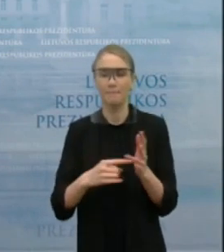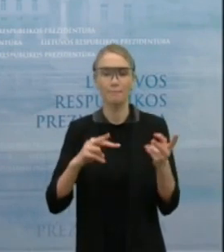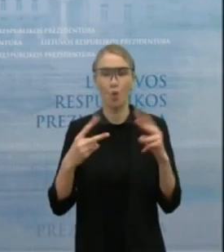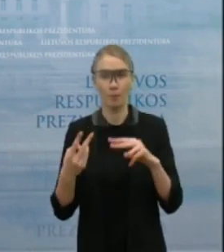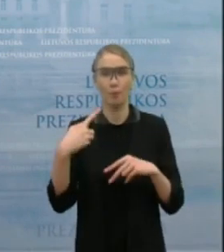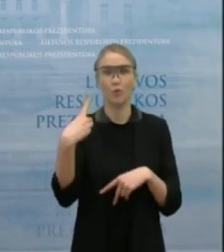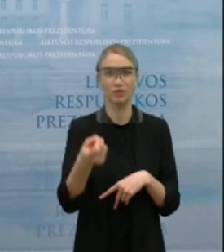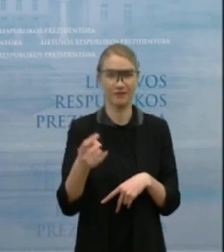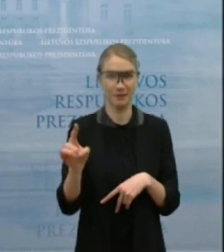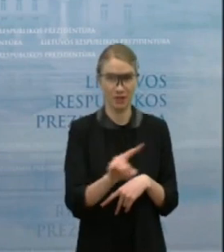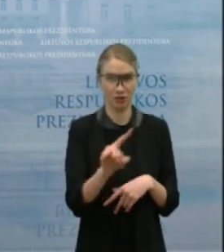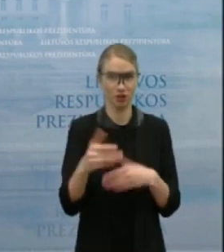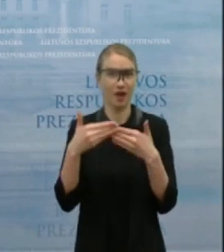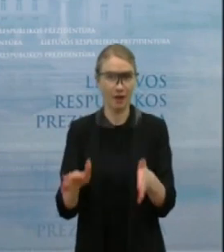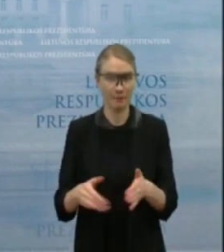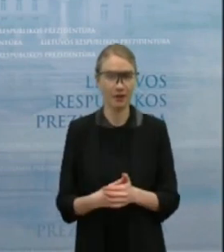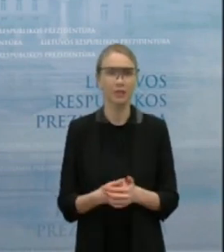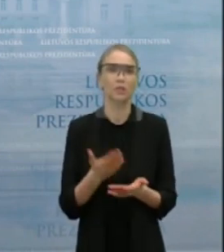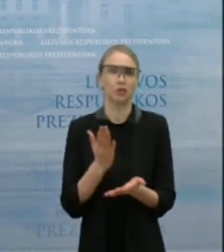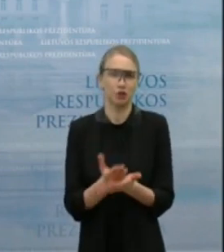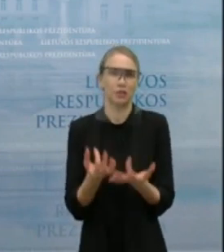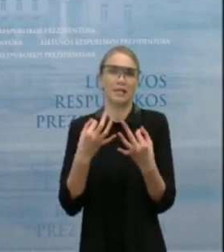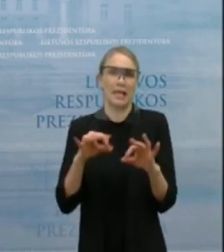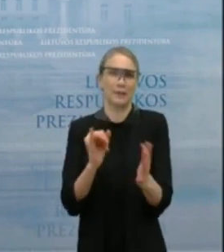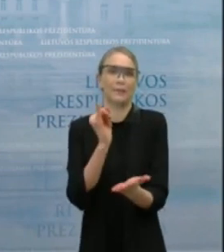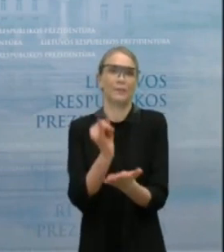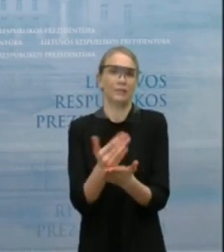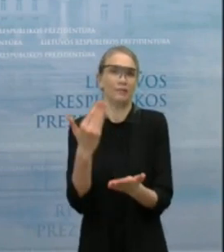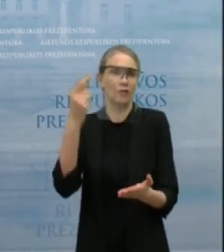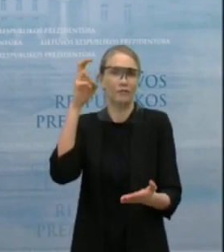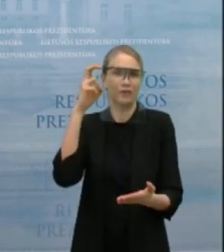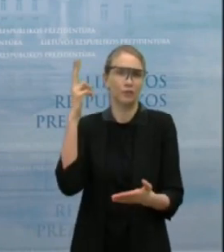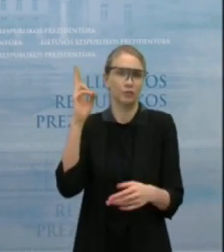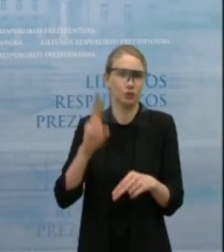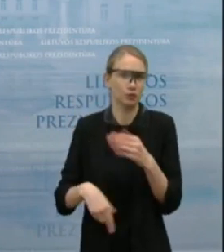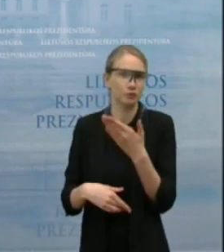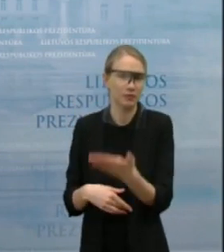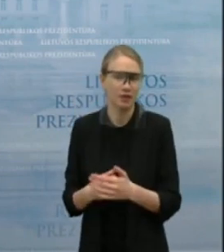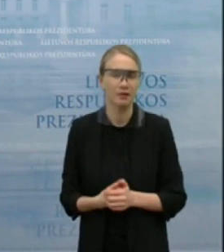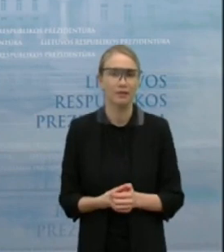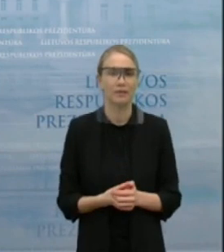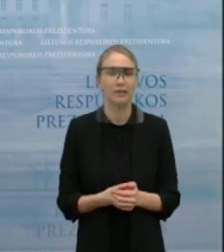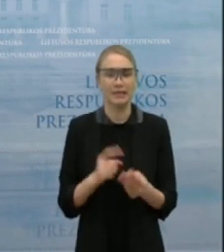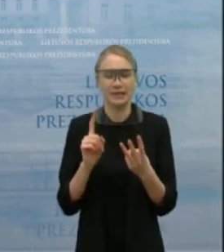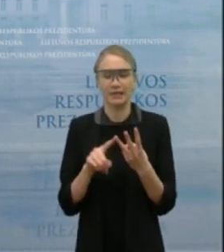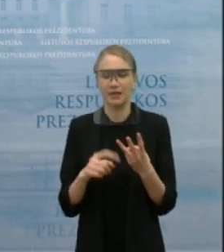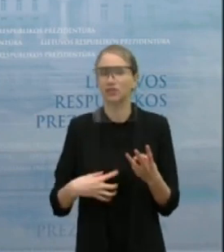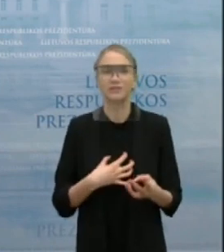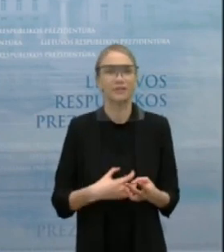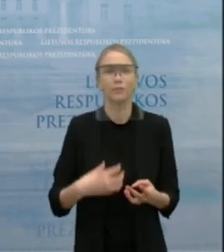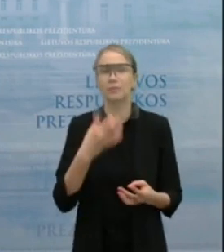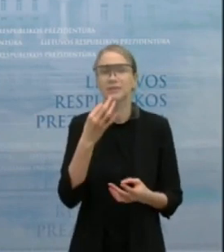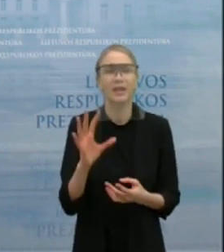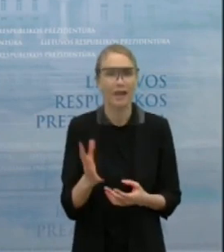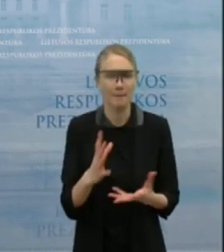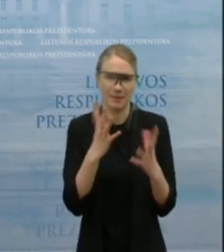kitos savaitės, jisai yra leidžiamas pagal vyriausybės nustatytus karantino reikalavimus. Na ir trečias dalykas, vėlgi